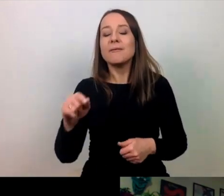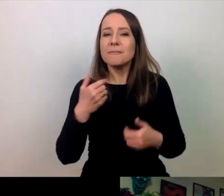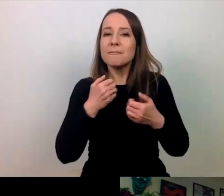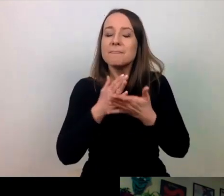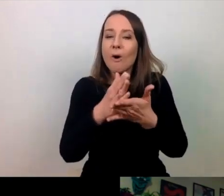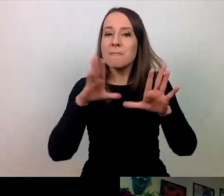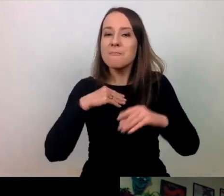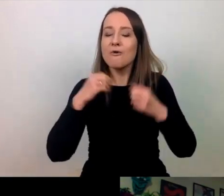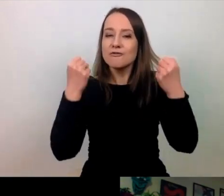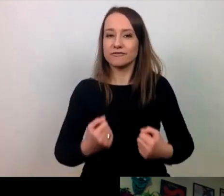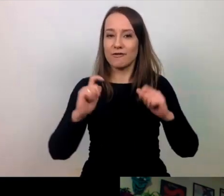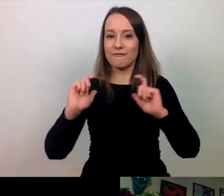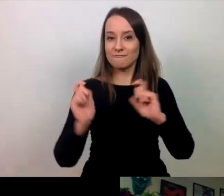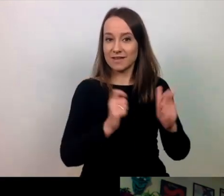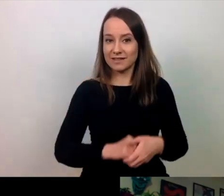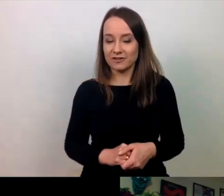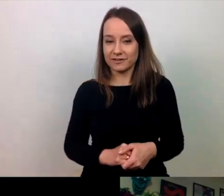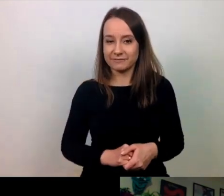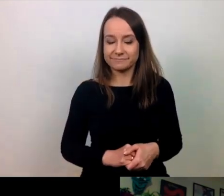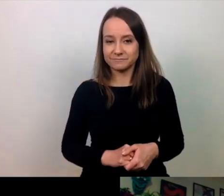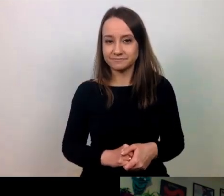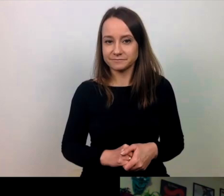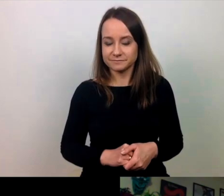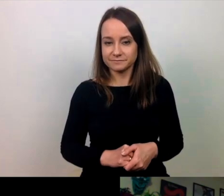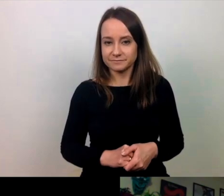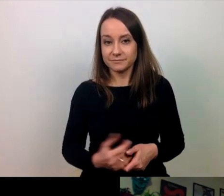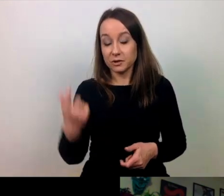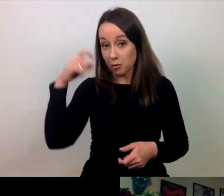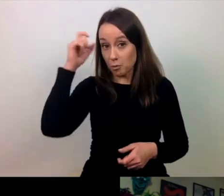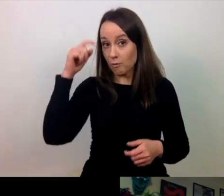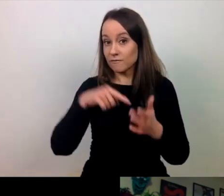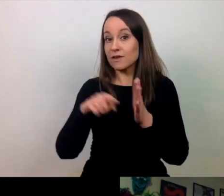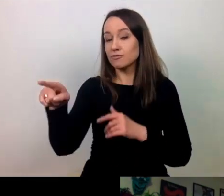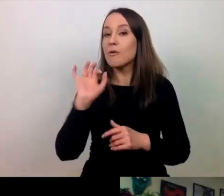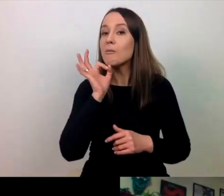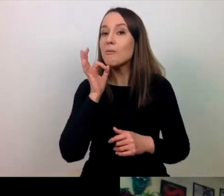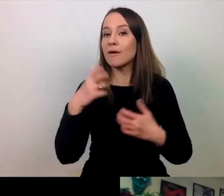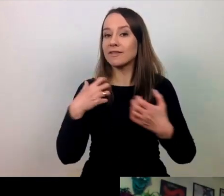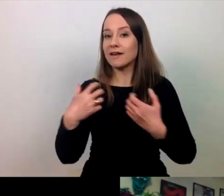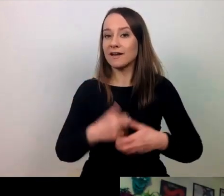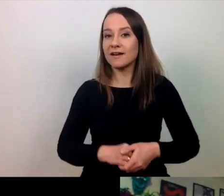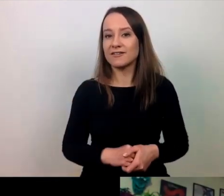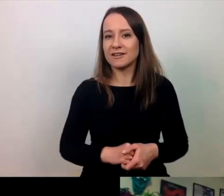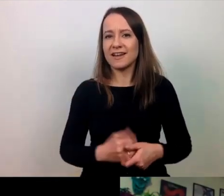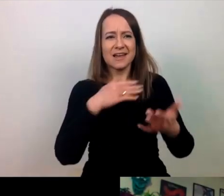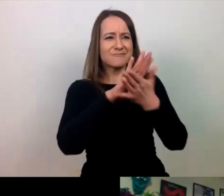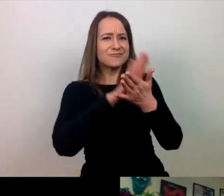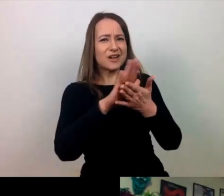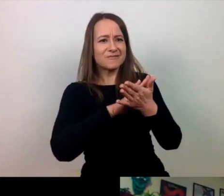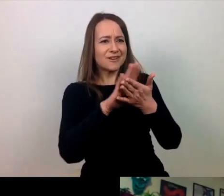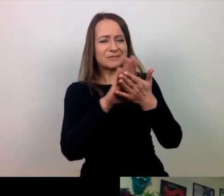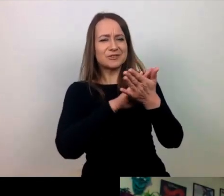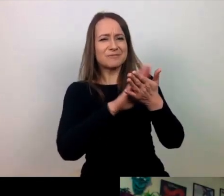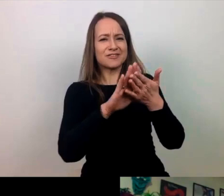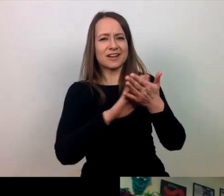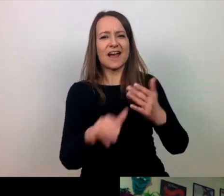Tak tutaj trochę jest. Szczególnie, że dla tego młodego aktora kmicic zostaw. Przepraszam was, bo tutaj... Jakby w